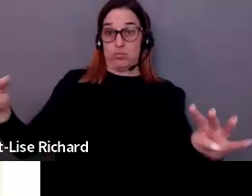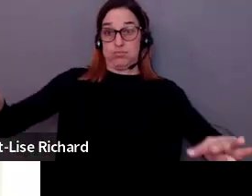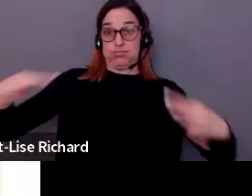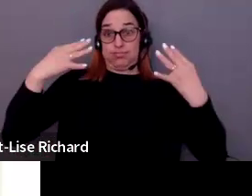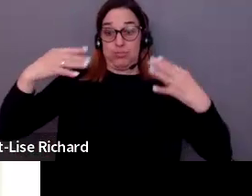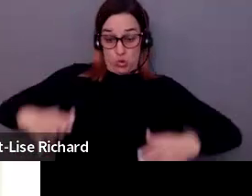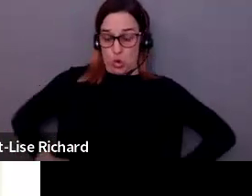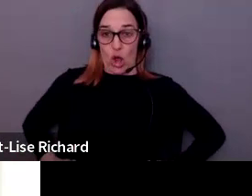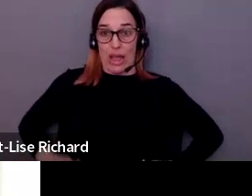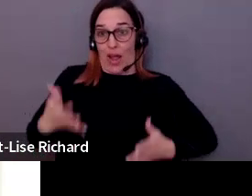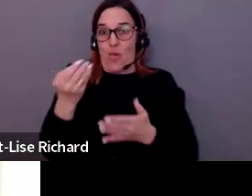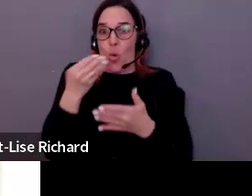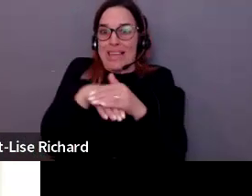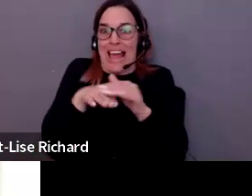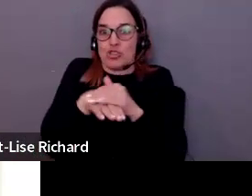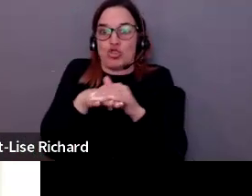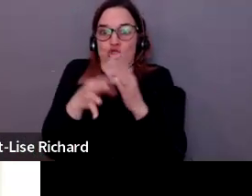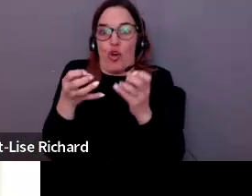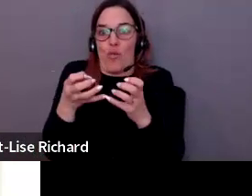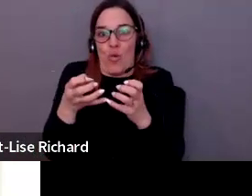voudrait cacher.